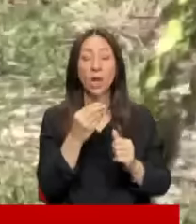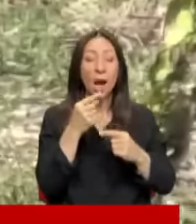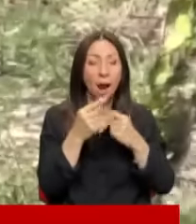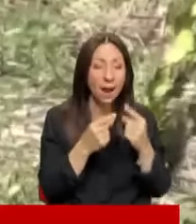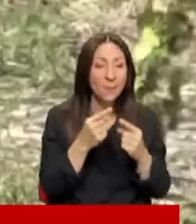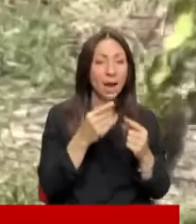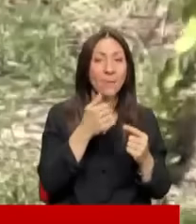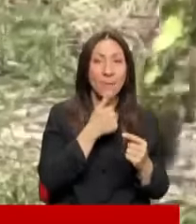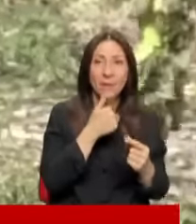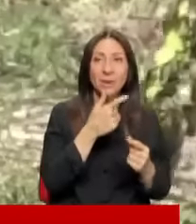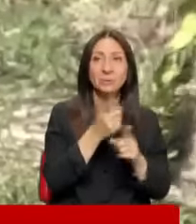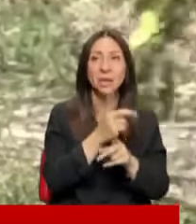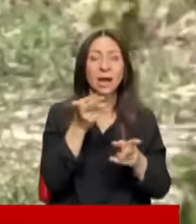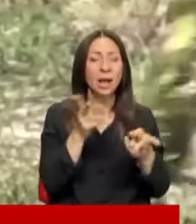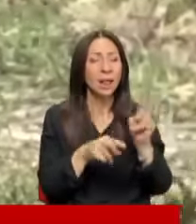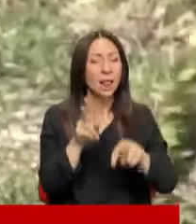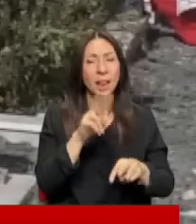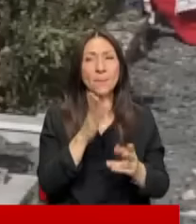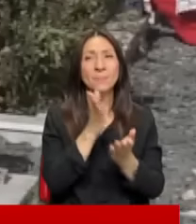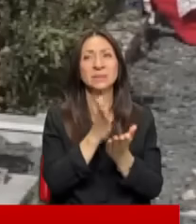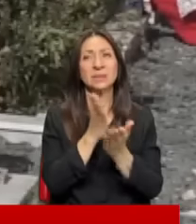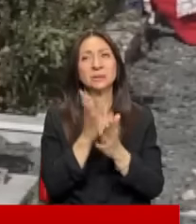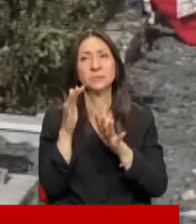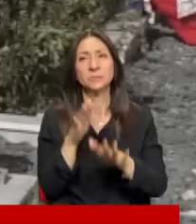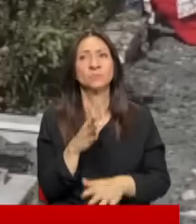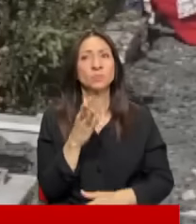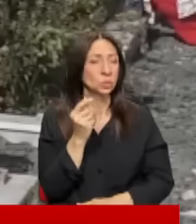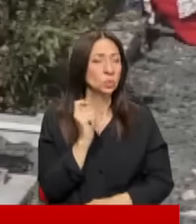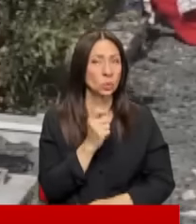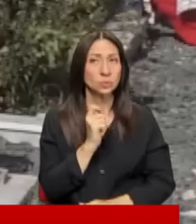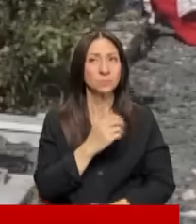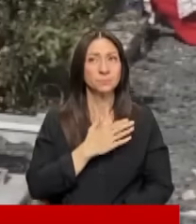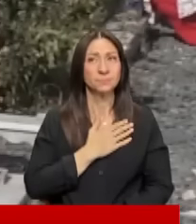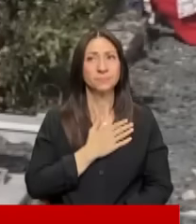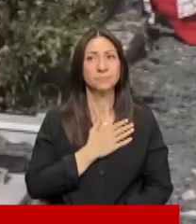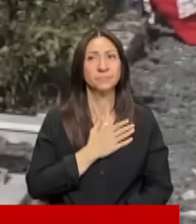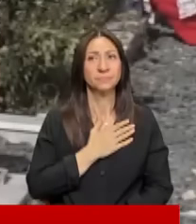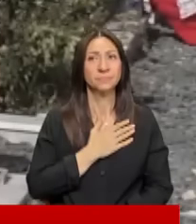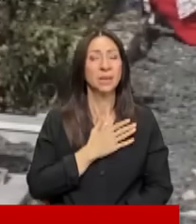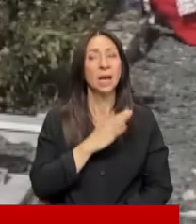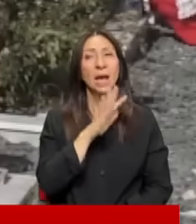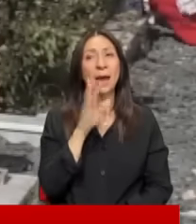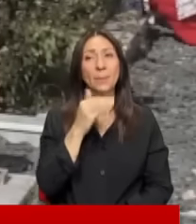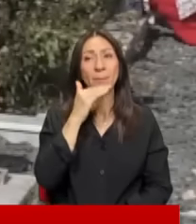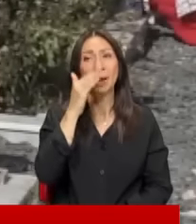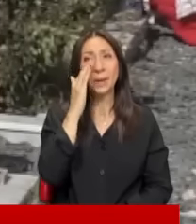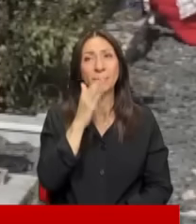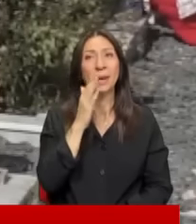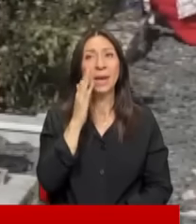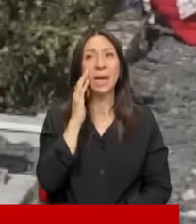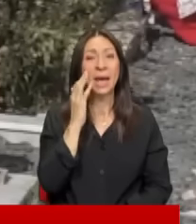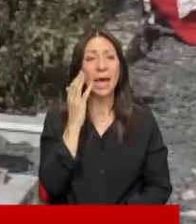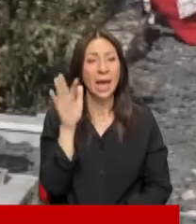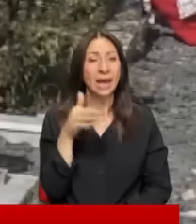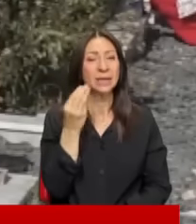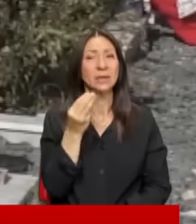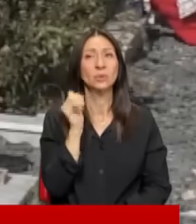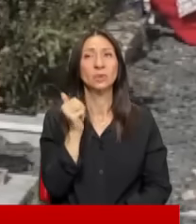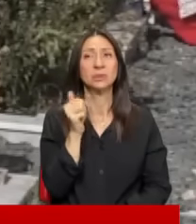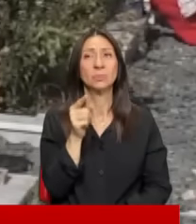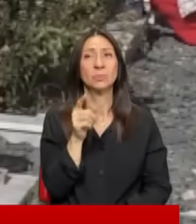Yakınlarını kaybedenler mezarlıklara akın etti. Çok zor. İşte her bayram, her iyi günlerde böyle